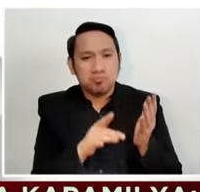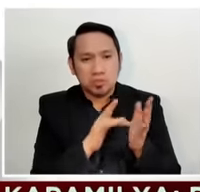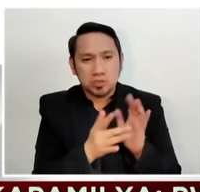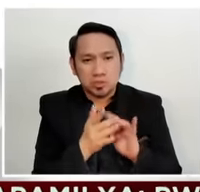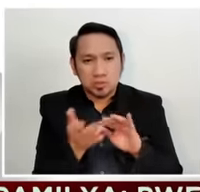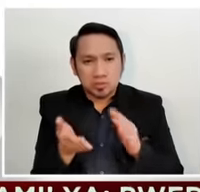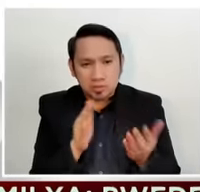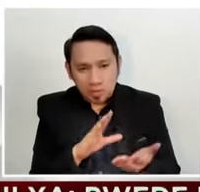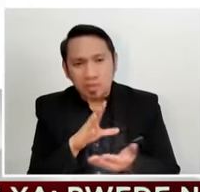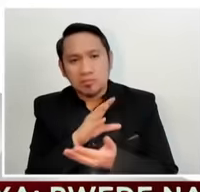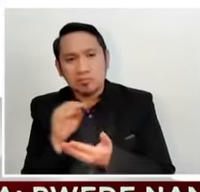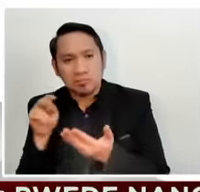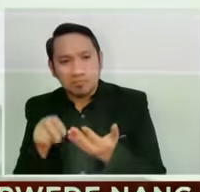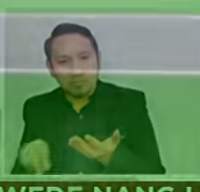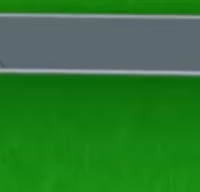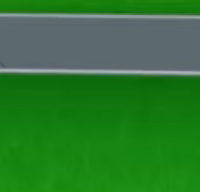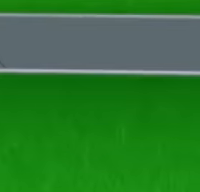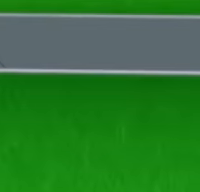pagkabuhay.